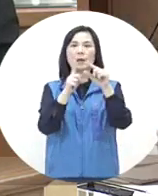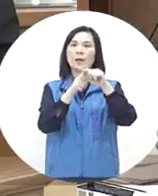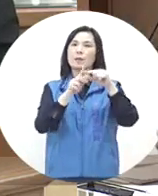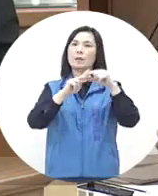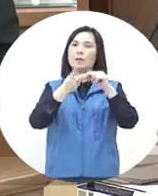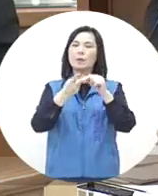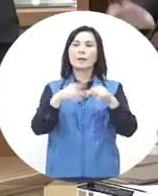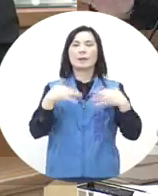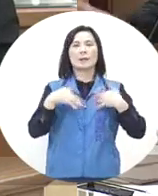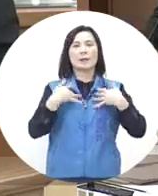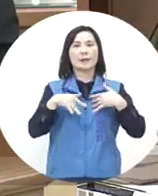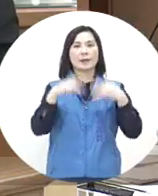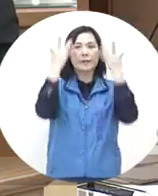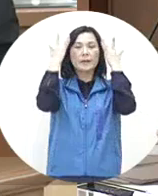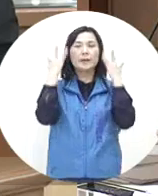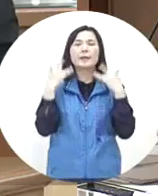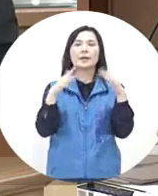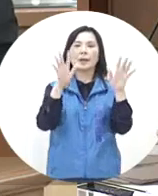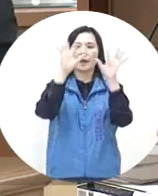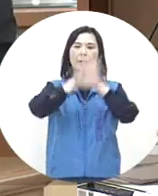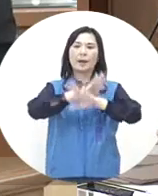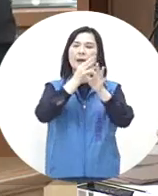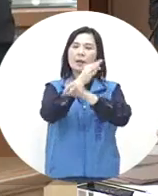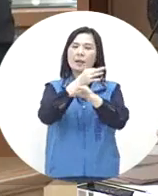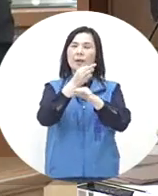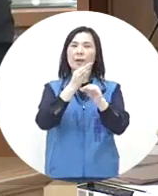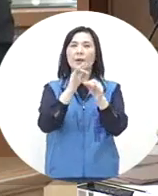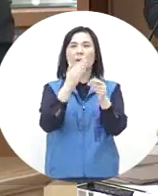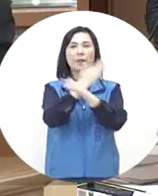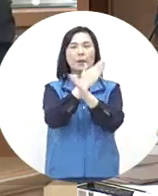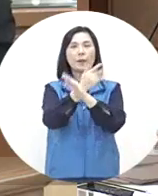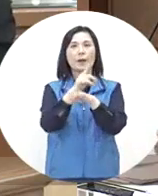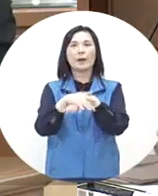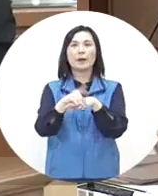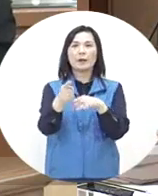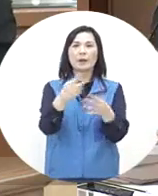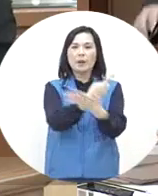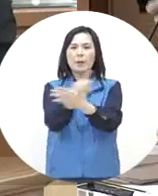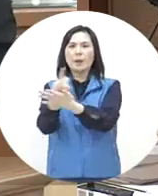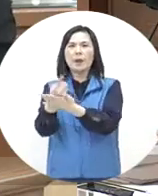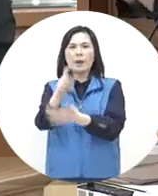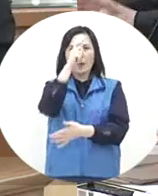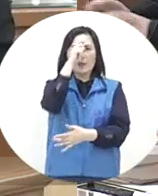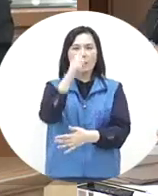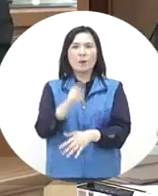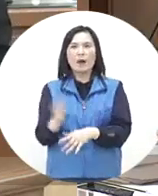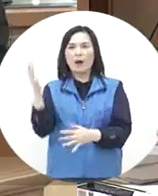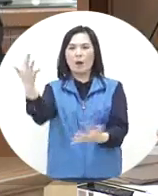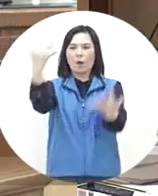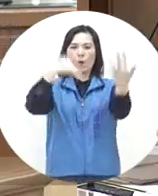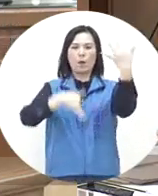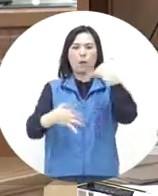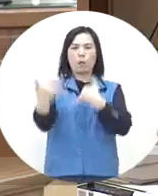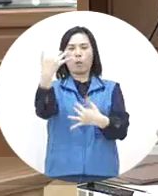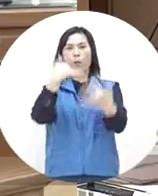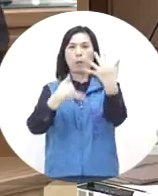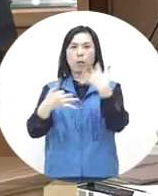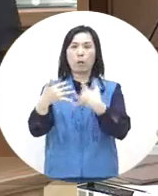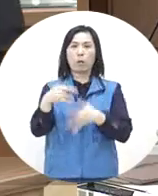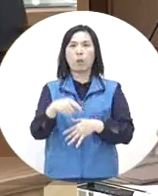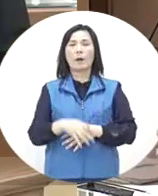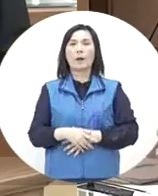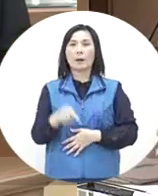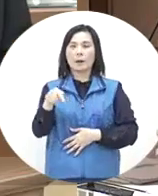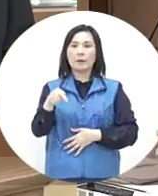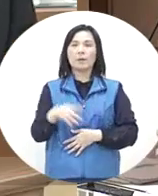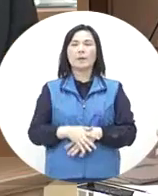市，每一个夜市都在期待哦，是不是可以有人潮，是不是有在地经济的吸引力，所以夜市券其